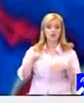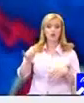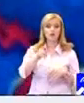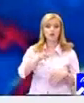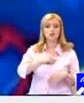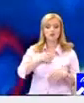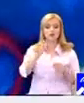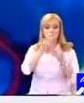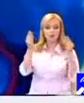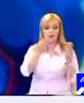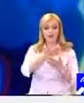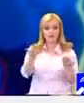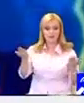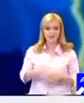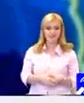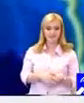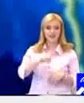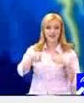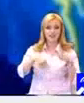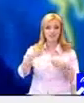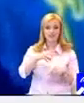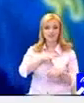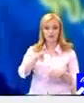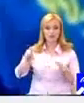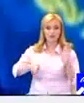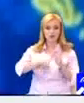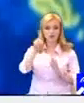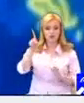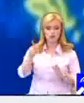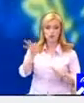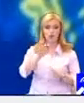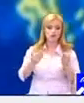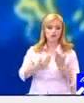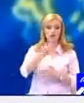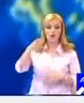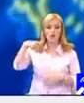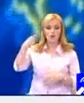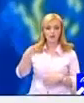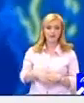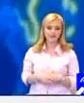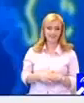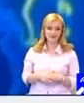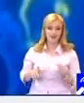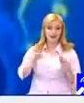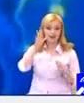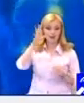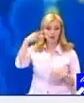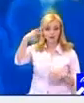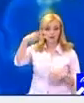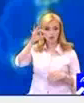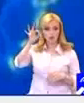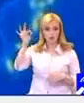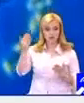unde așteptăm și opiniile dumneavoastră. În câteva minute, Vasile Munteanu vă așteaptă la o nouă ediție a emisiunii Punctul pe azi. Iar de la ora